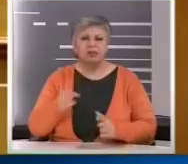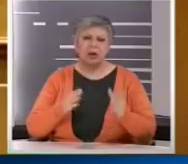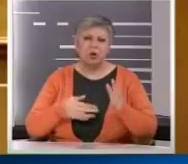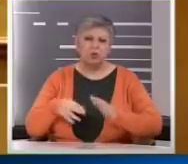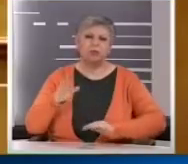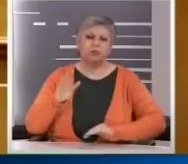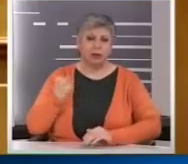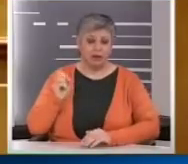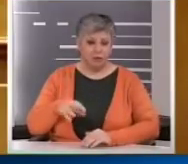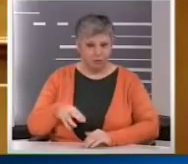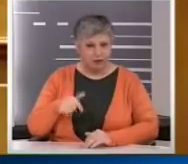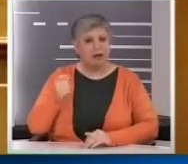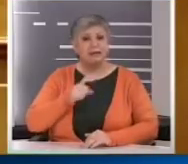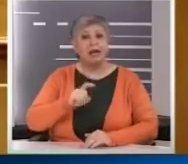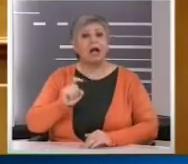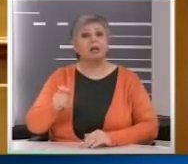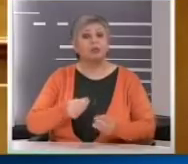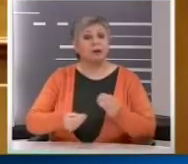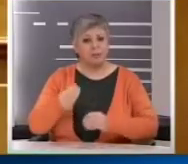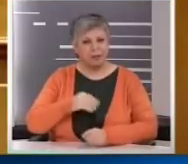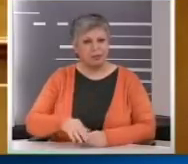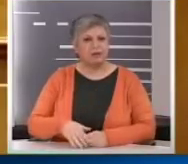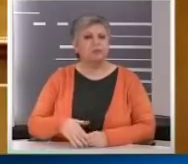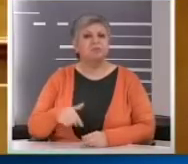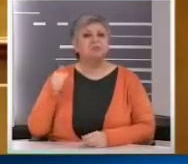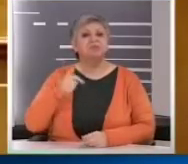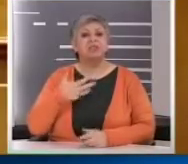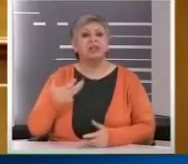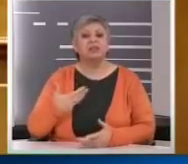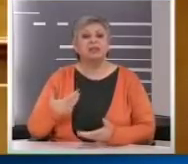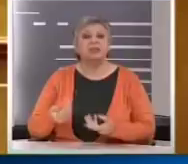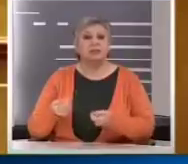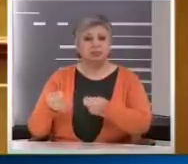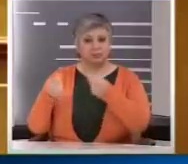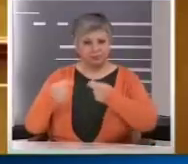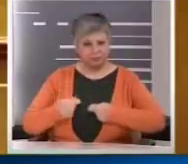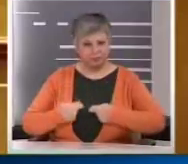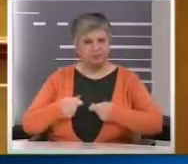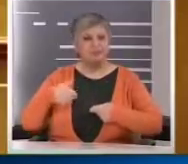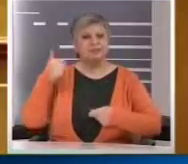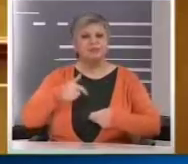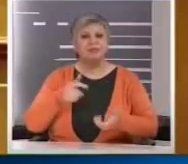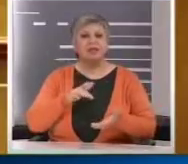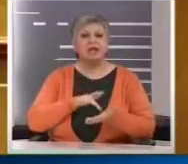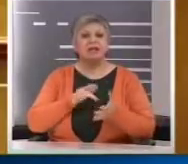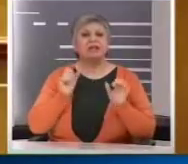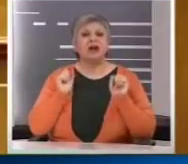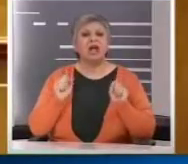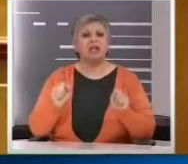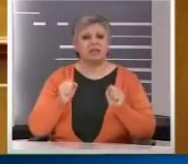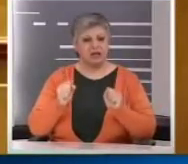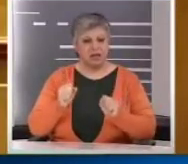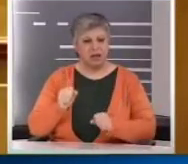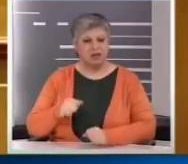αυτό. Δεύτερο, μας κατηγορείτε γιατί μας παραδώσατε μια πρωτοβάθμια στην οποία ένας προκάτοχός μας υπουργός σε μια